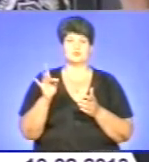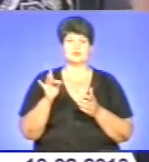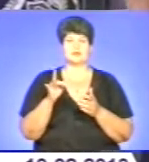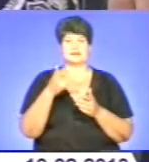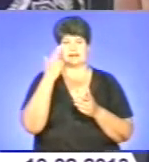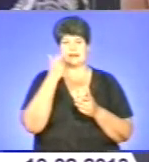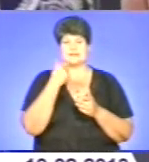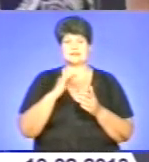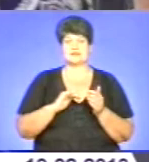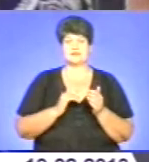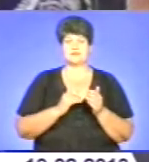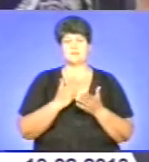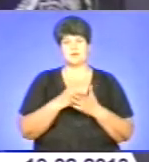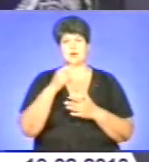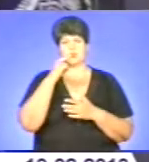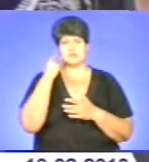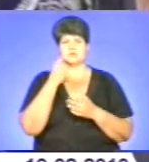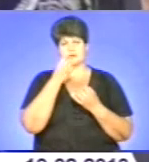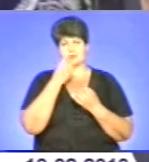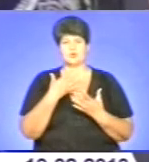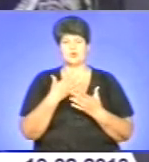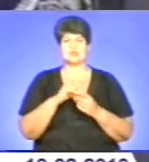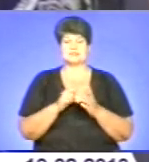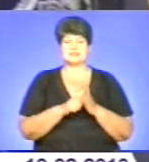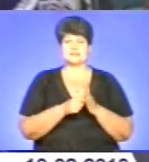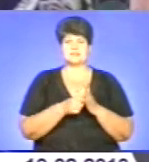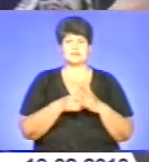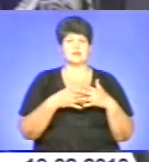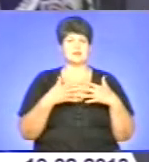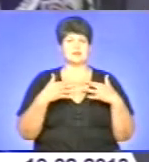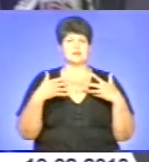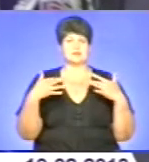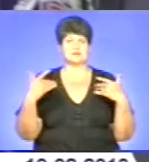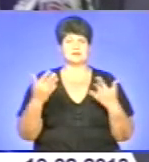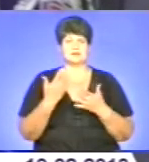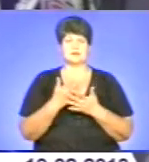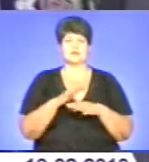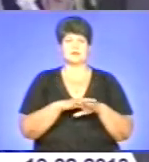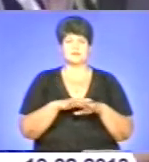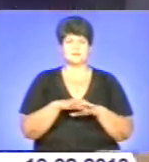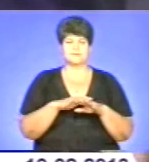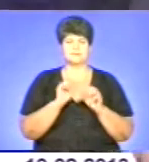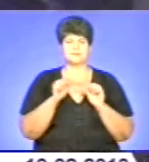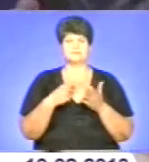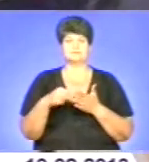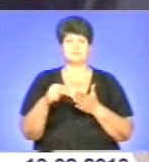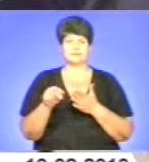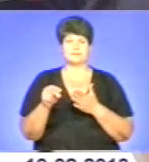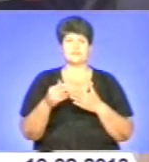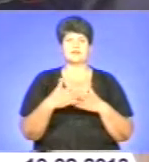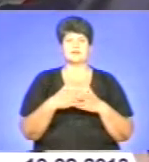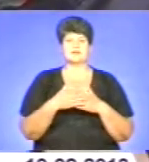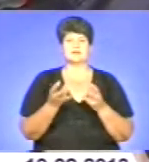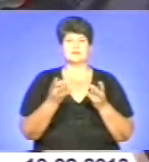і є російські хороші замки безліч є на на ринку можна придбати тобто бажано двері